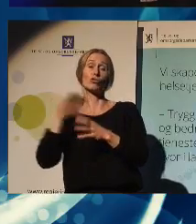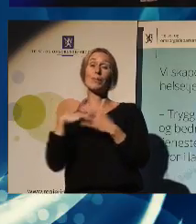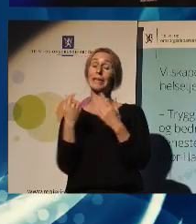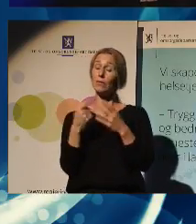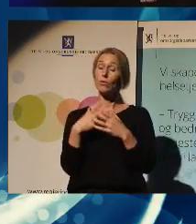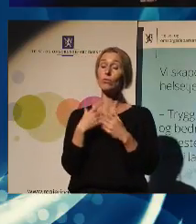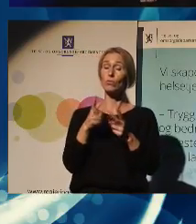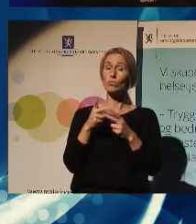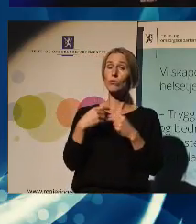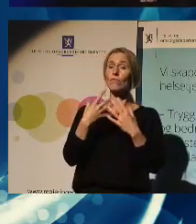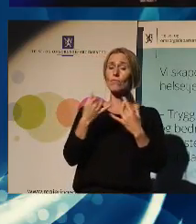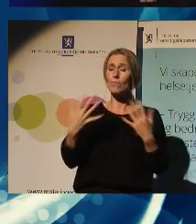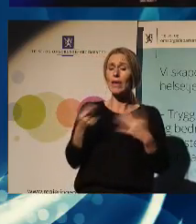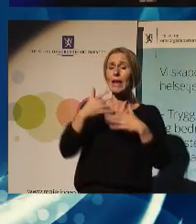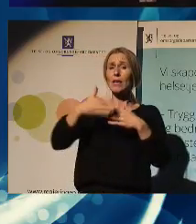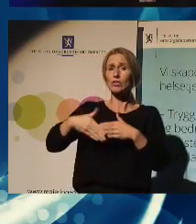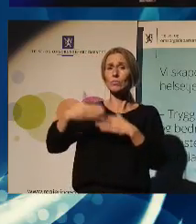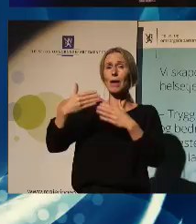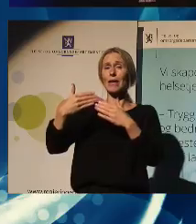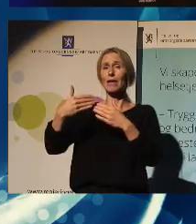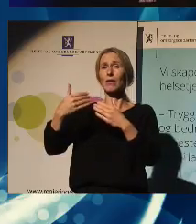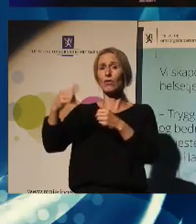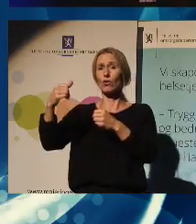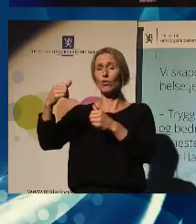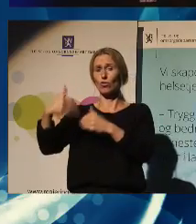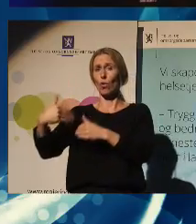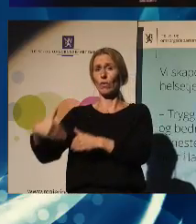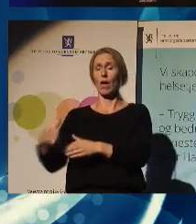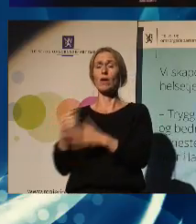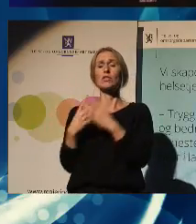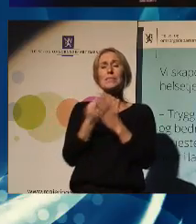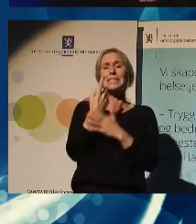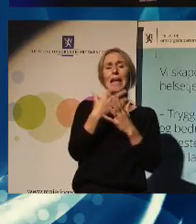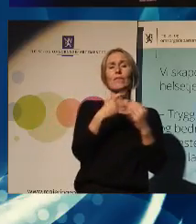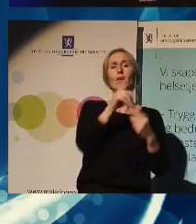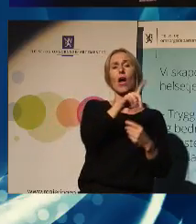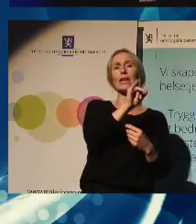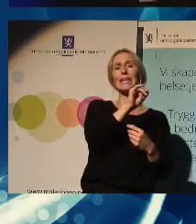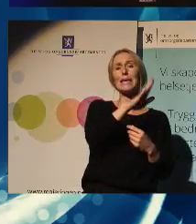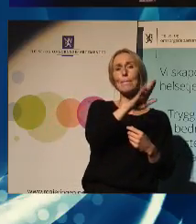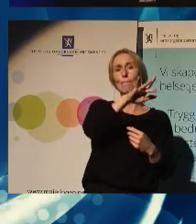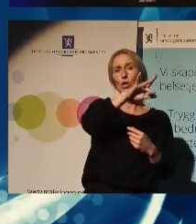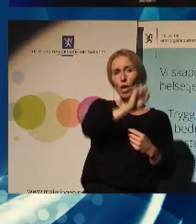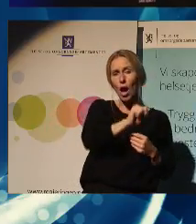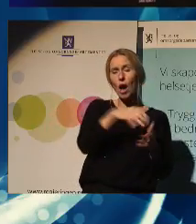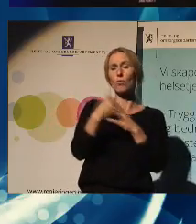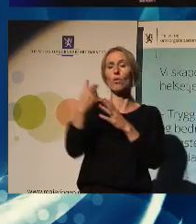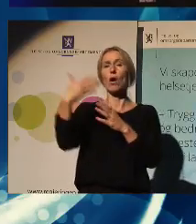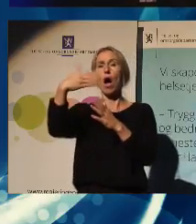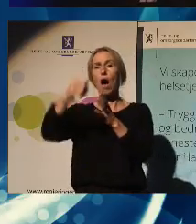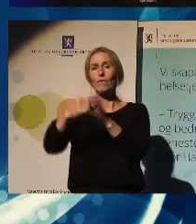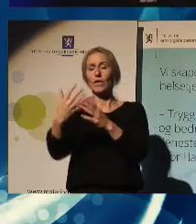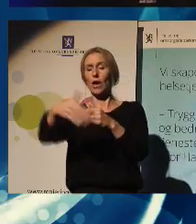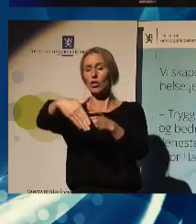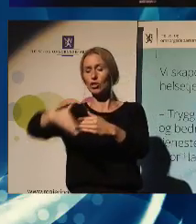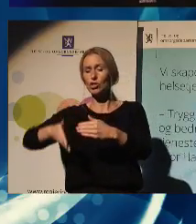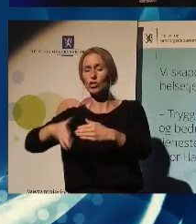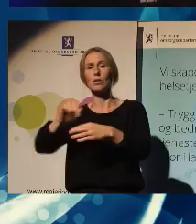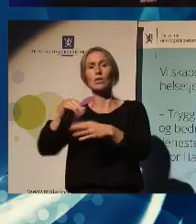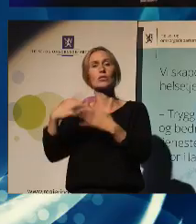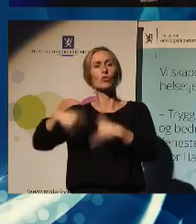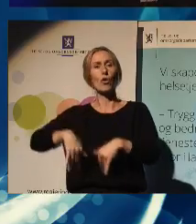døde. Og spesielt det de som kommer fra Libya og fra den Afrikakysten som dør. Vi